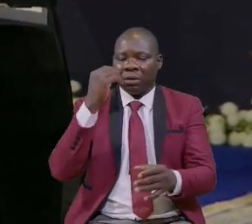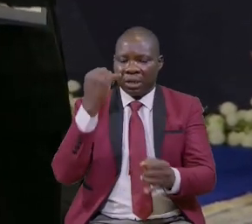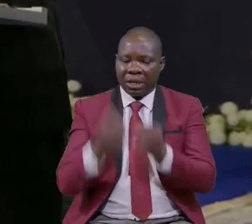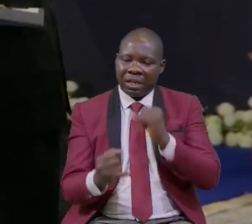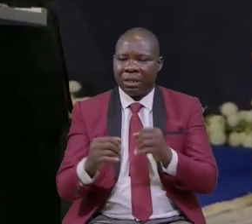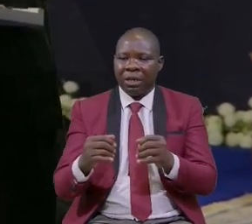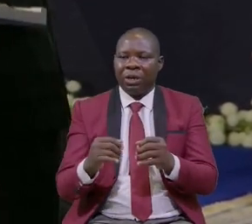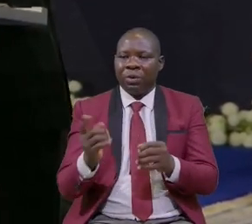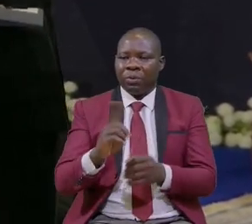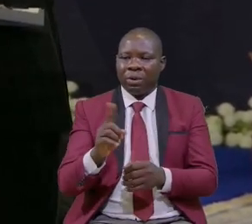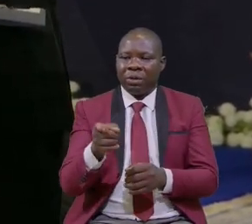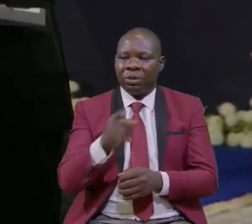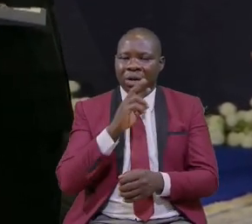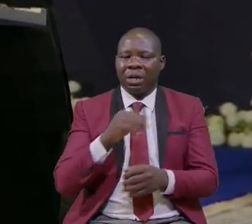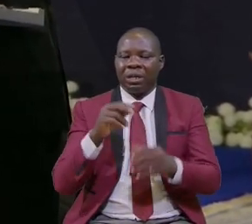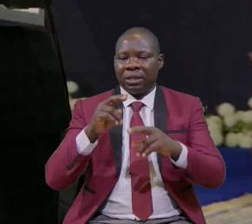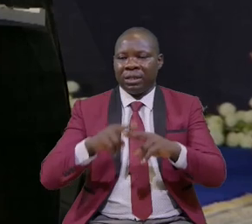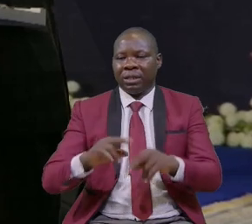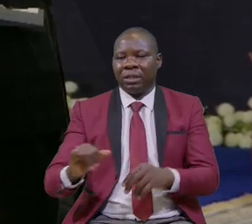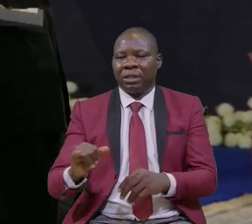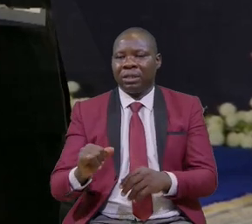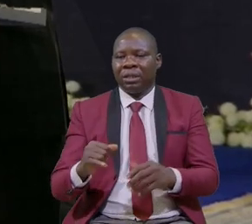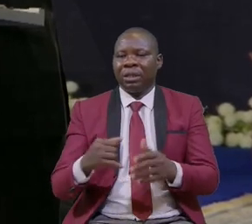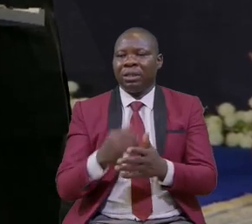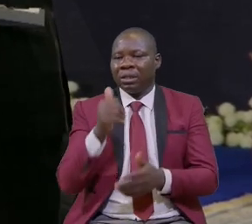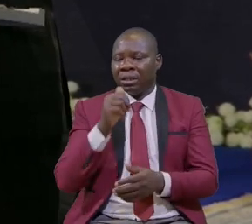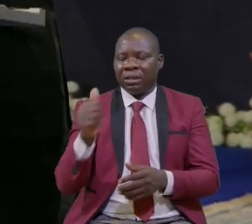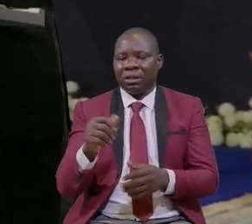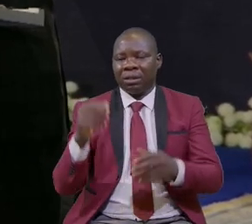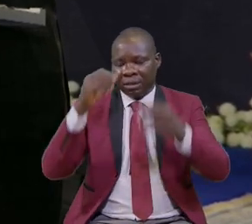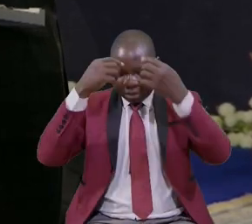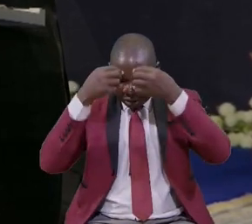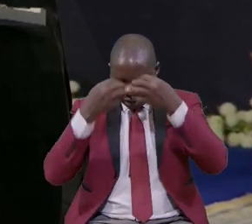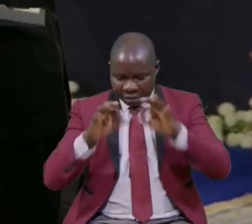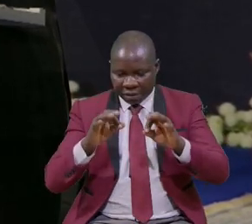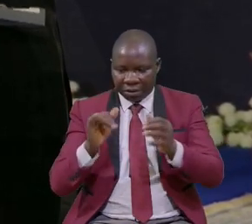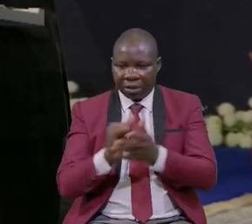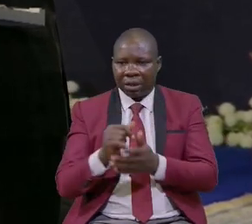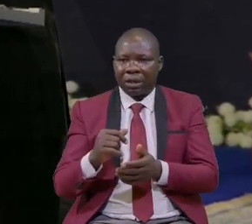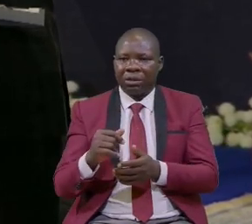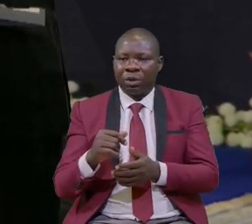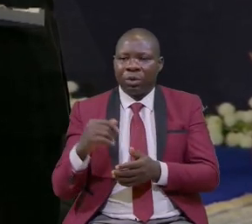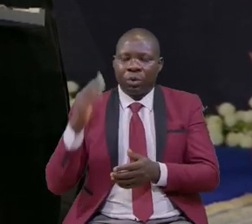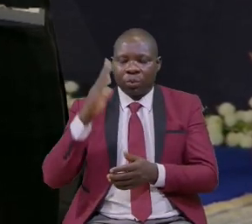ne prend pas fin là où vous êtes. C'est une décision